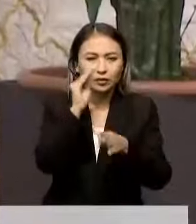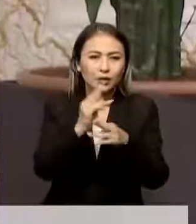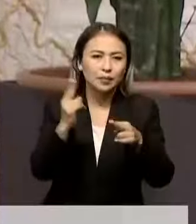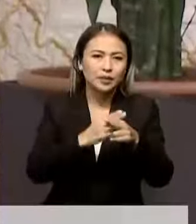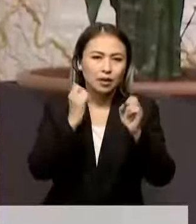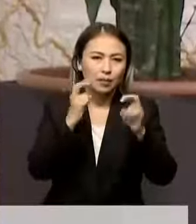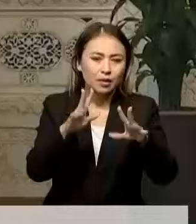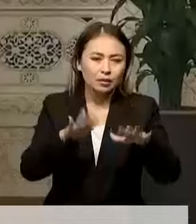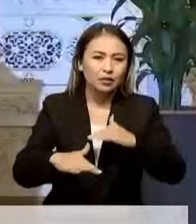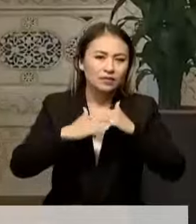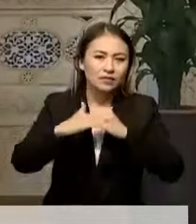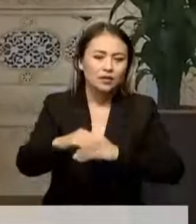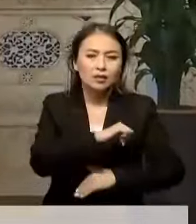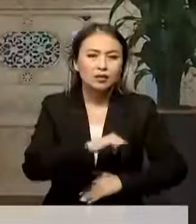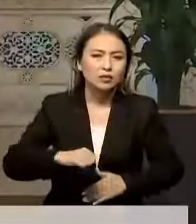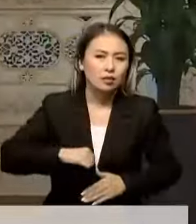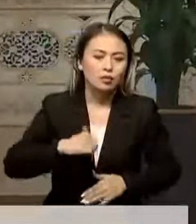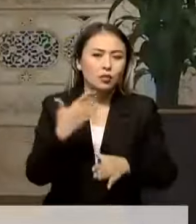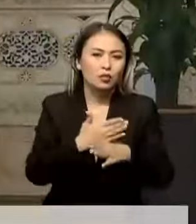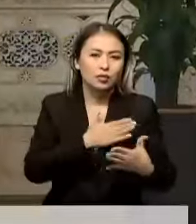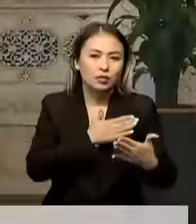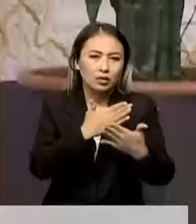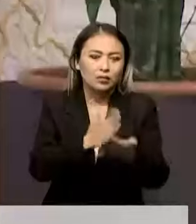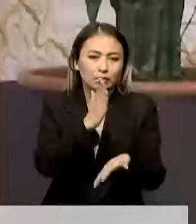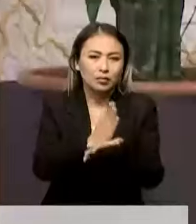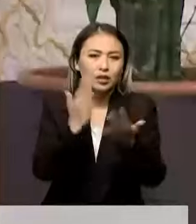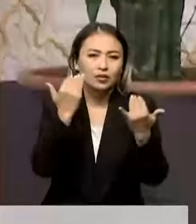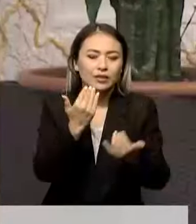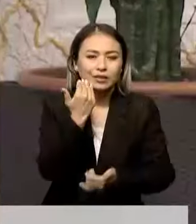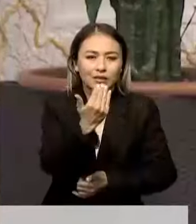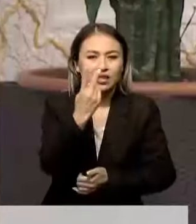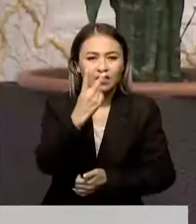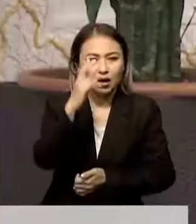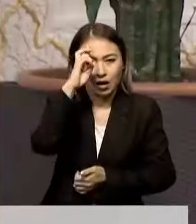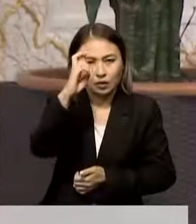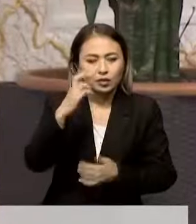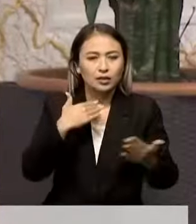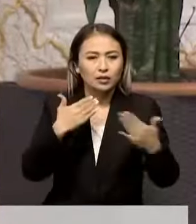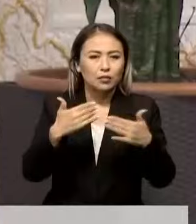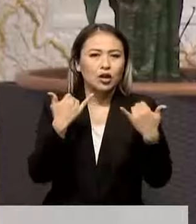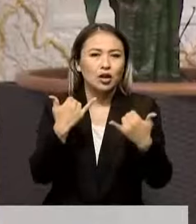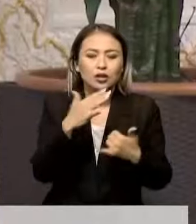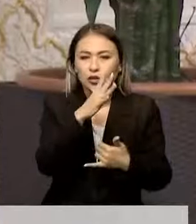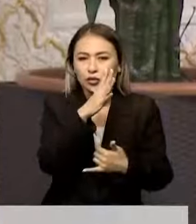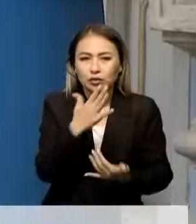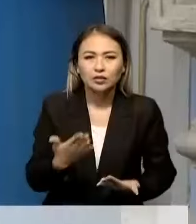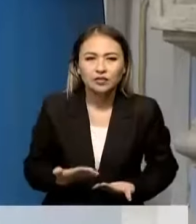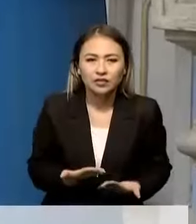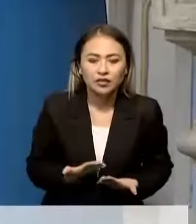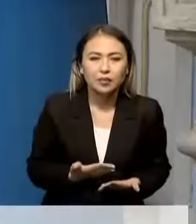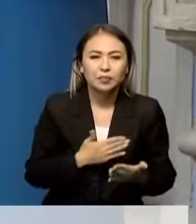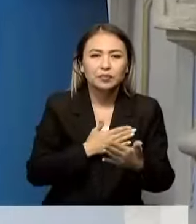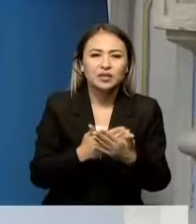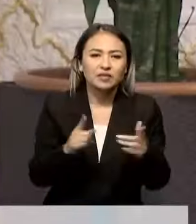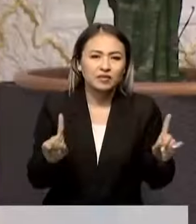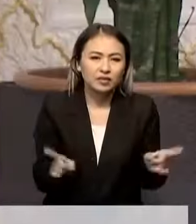қауіпсіздік салаларындағы ықпалдастығымыз қарқынды дамып келеді. Сізбен екі ел ынтымақтастығының қазіргі жай-күйі мен